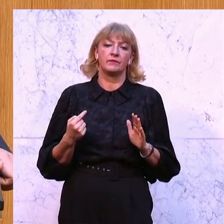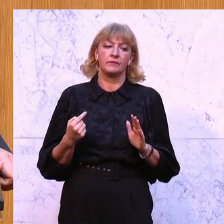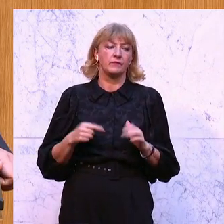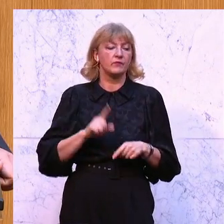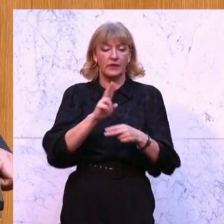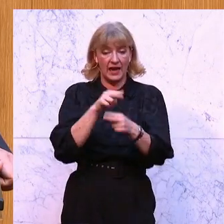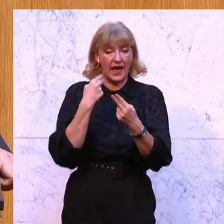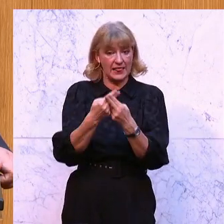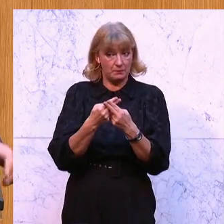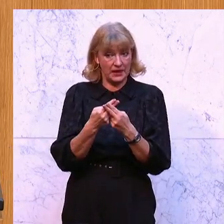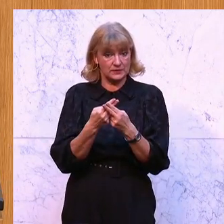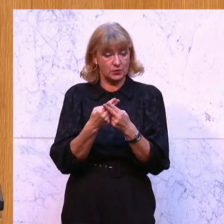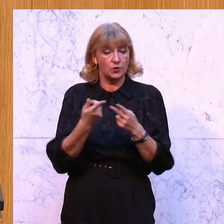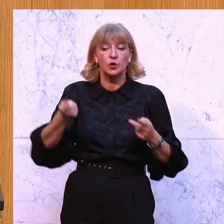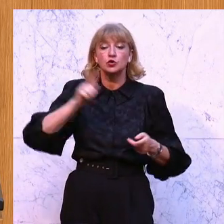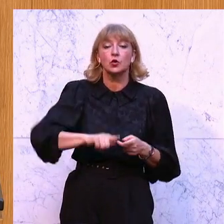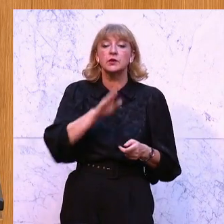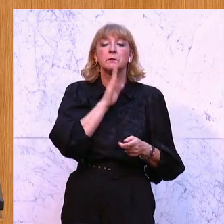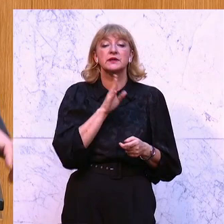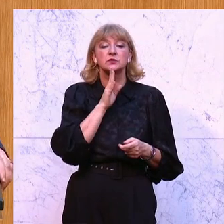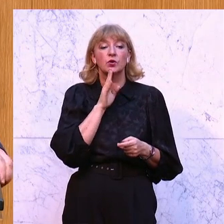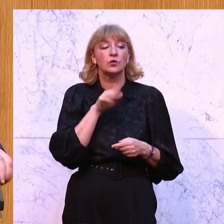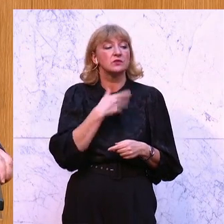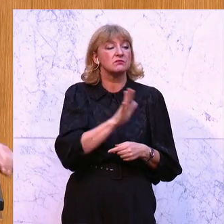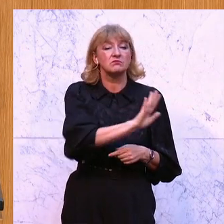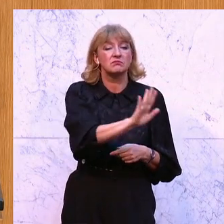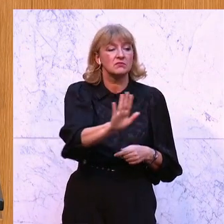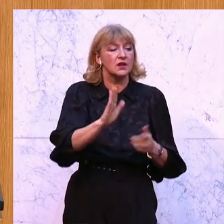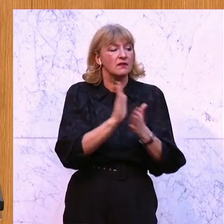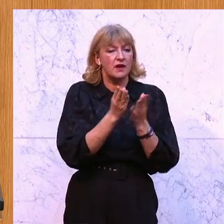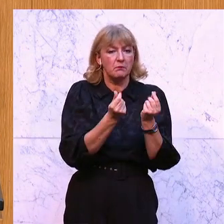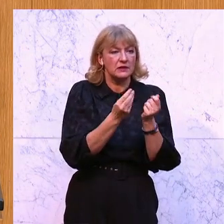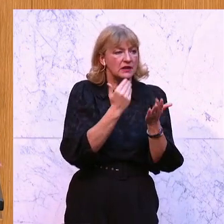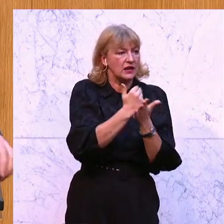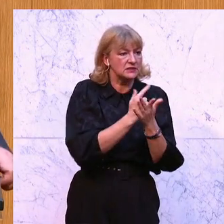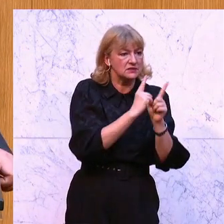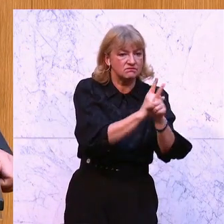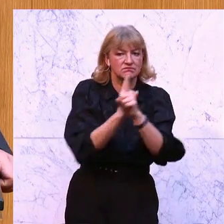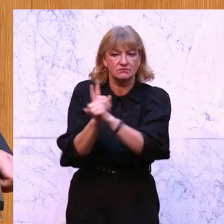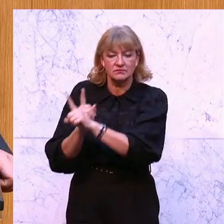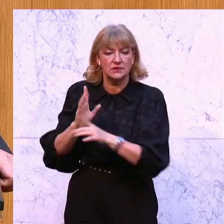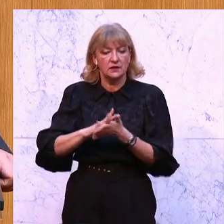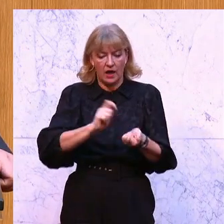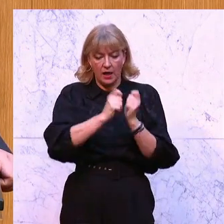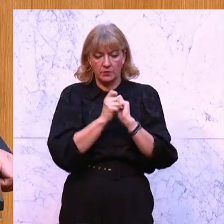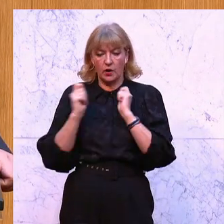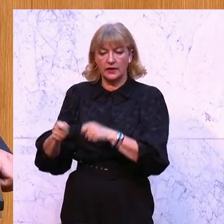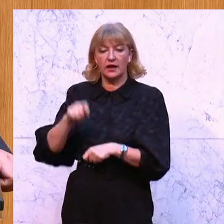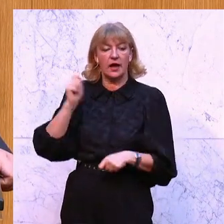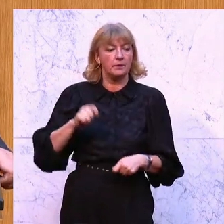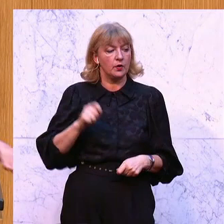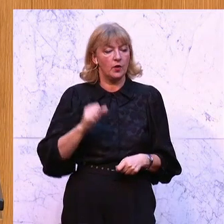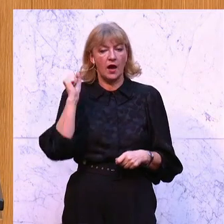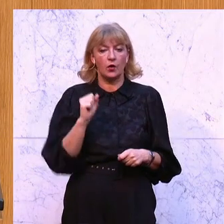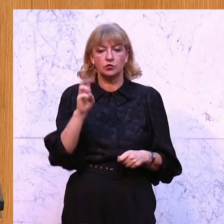die Anpassung der Sonderpension nach dem jeweiligen Materiengesetz richtet. Und zwar, das ist der Abänderungsantrag der Abgeordneten